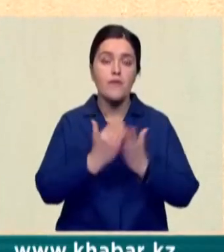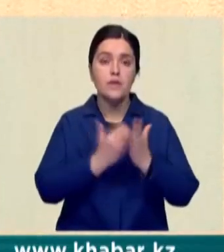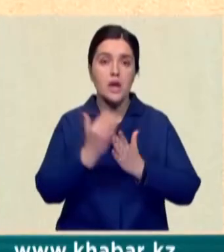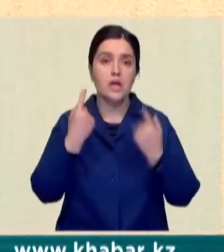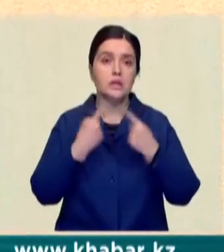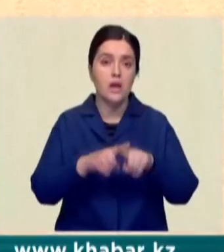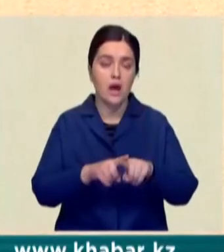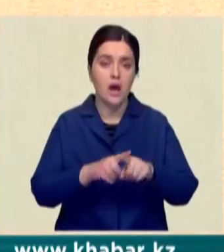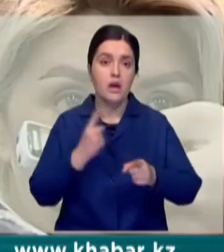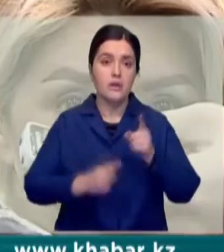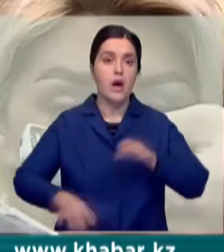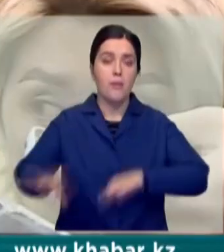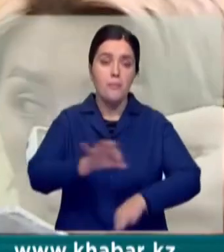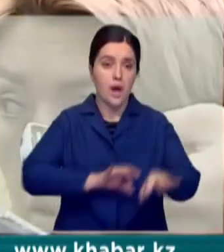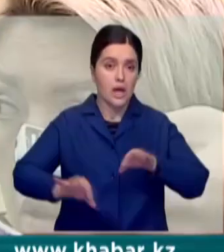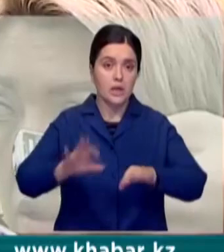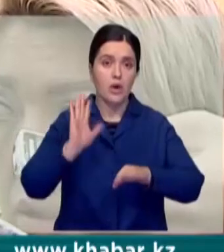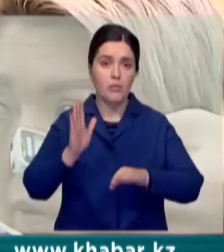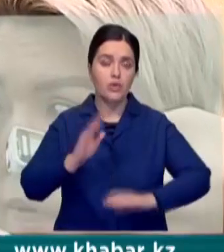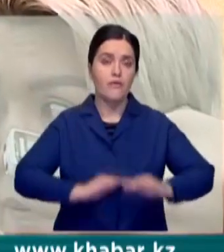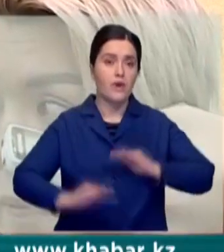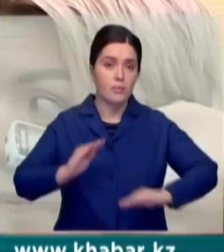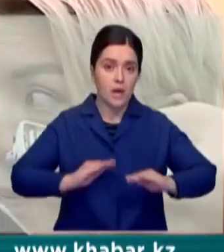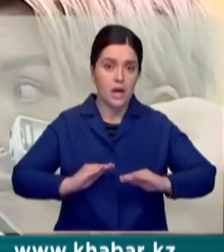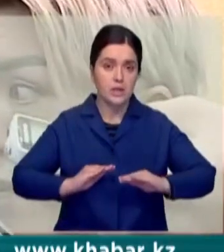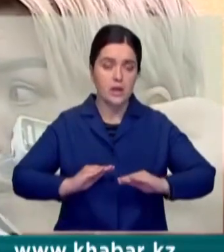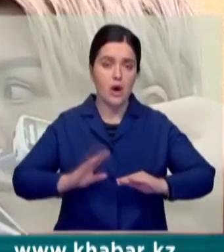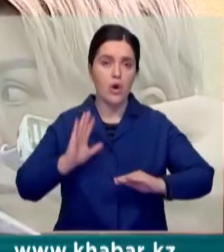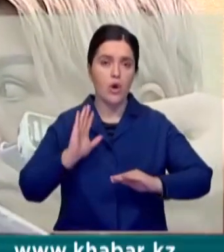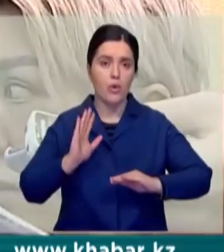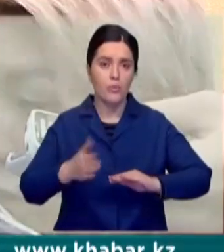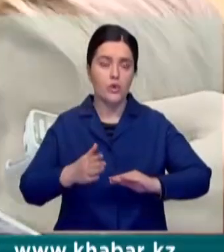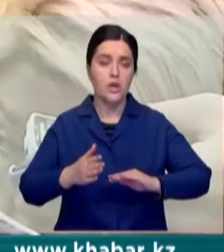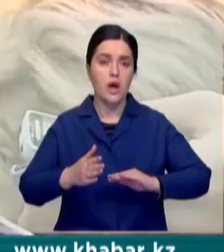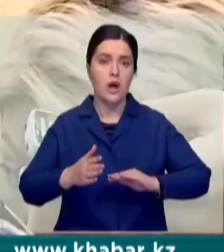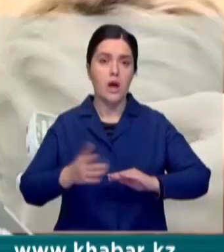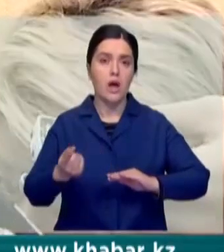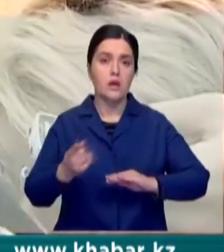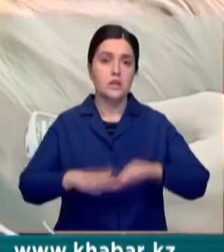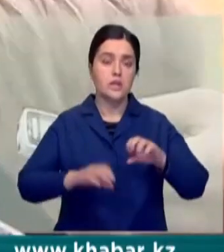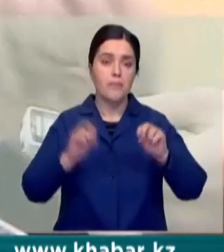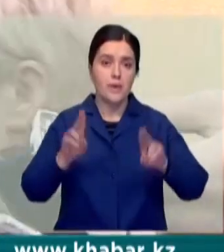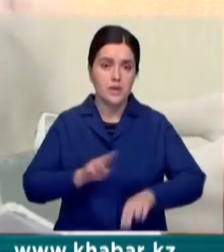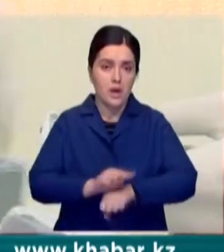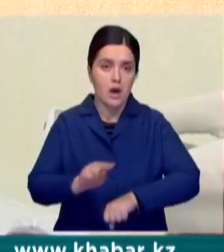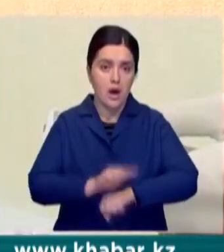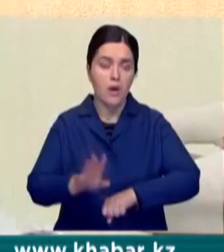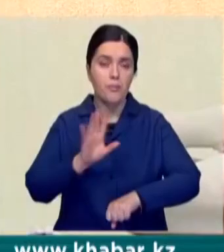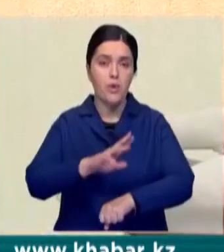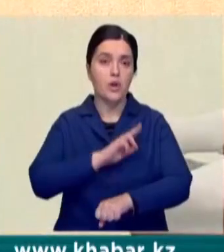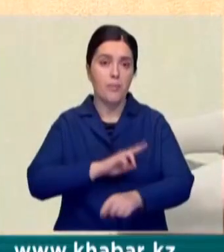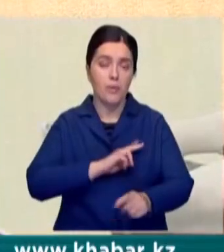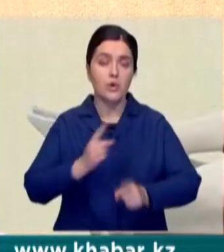высокотехнологичными космическими проектами. Будет формироваться тот целый пласт специалистов, работников космической отрасли,